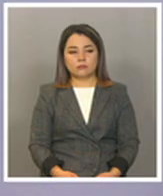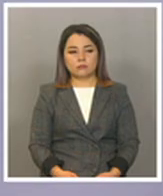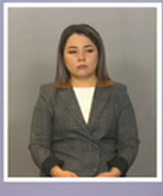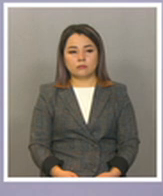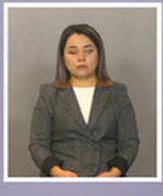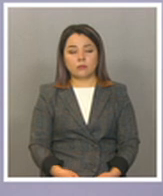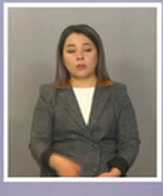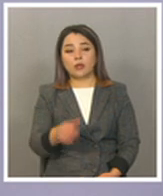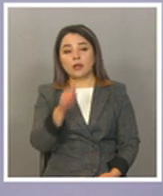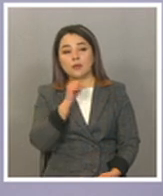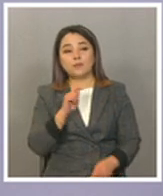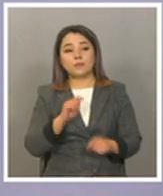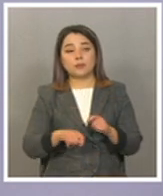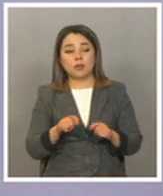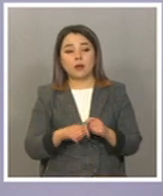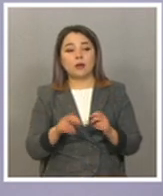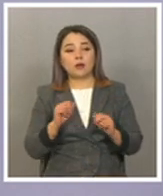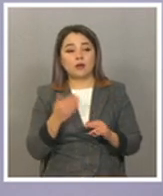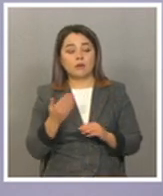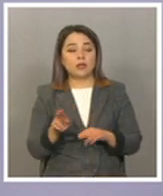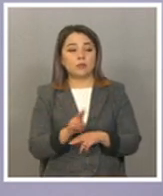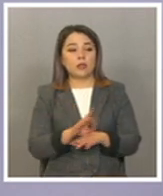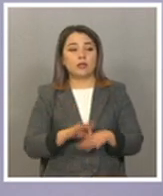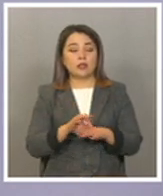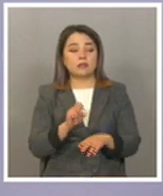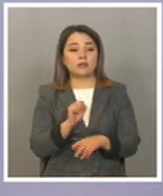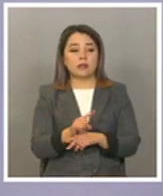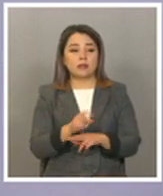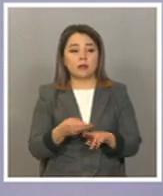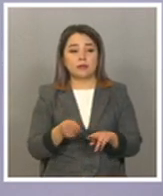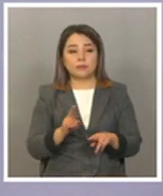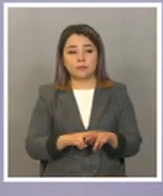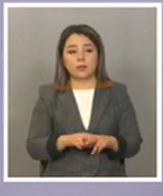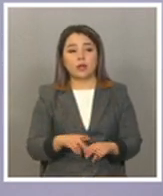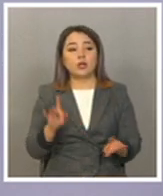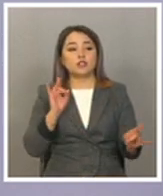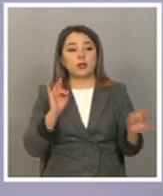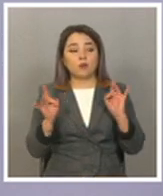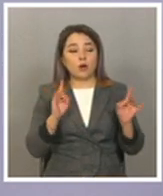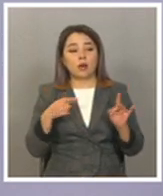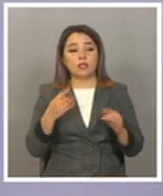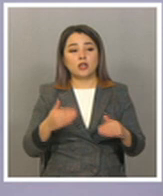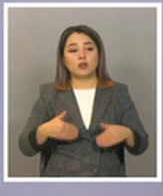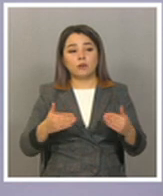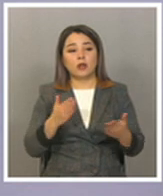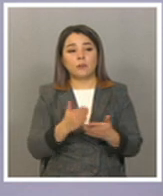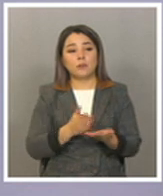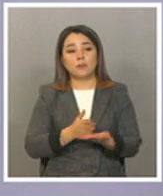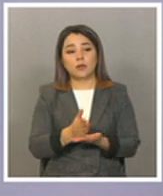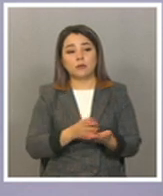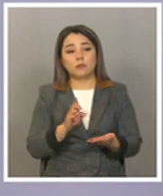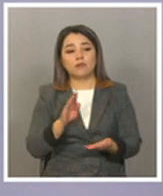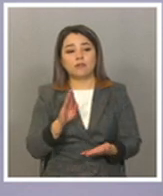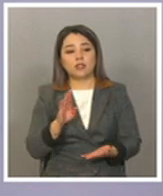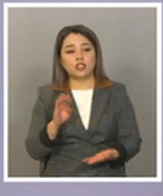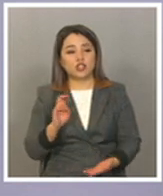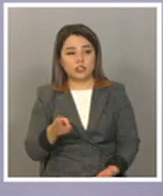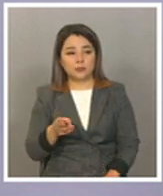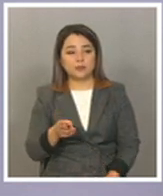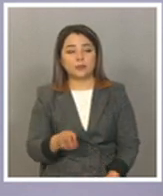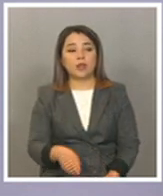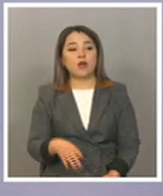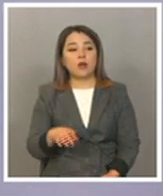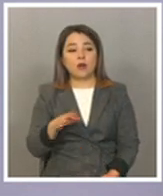Давайте проверим, как вы справились с этим заданием. Звук одного рывка пилы – вжик. Возглас,